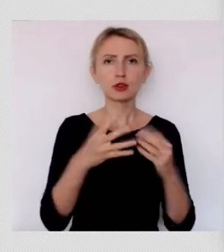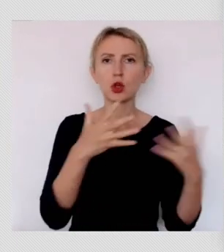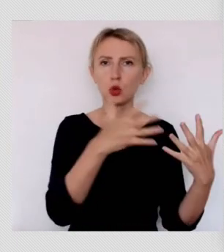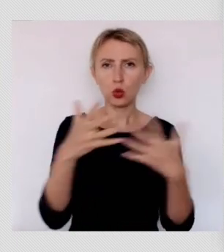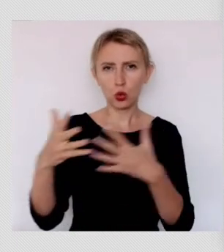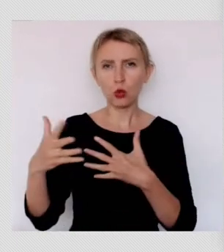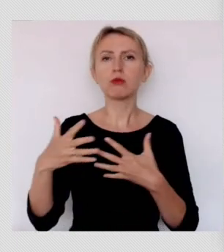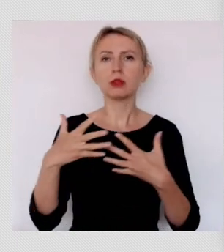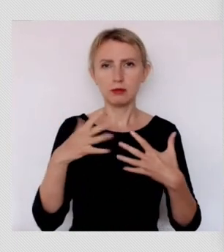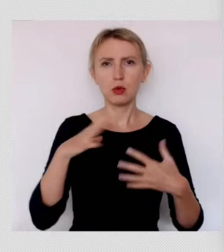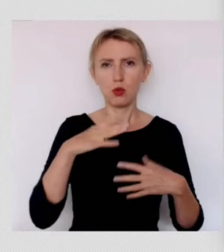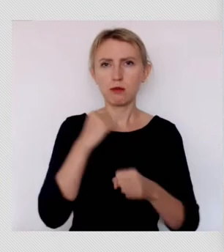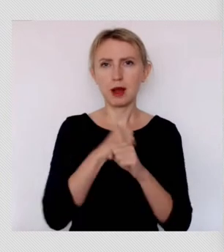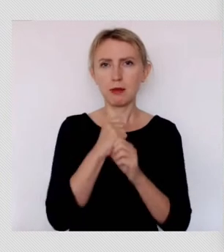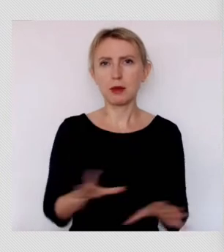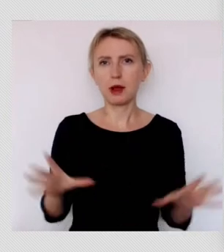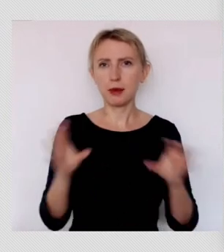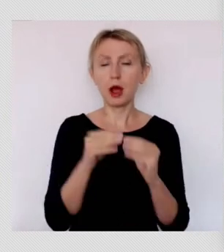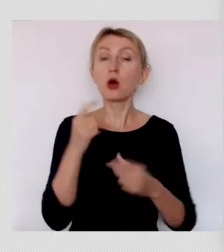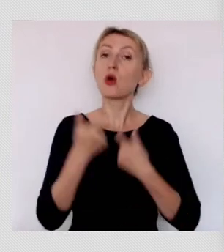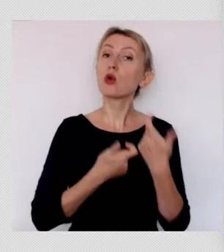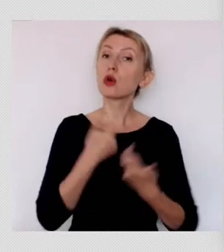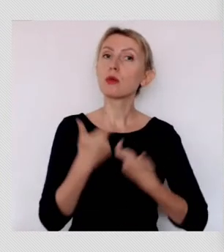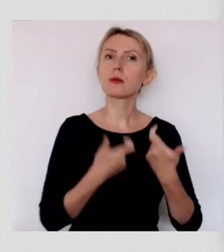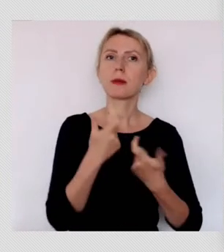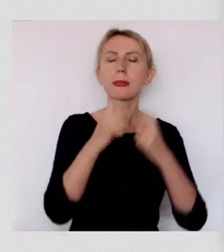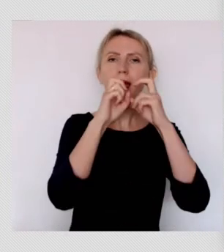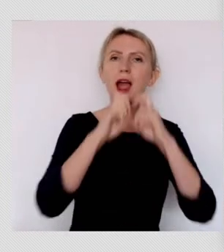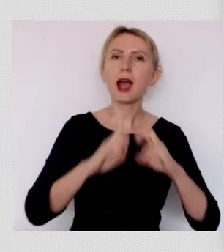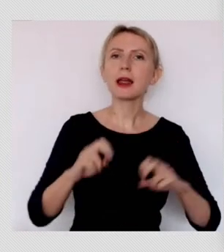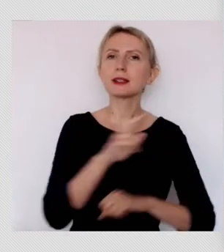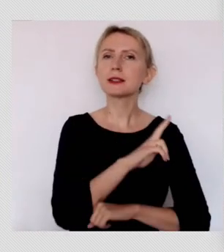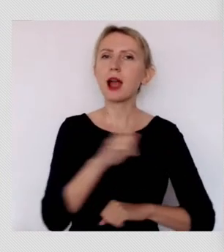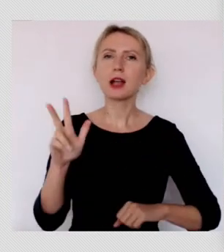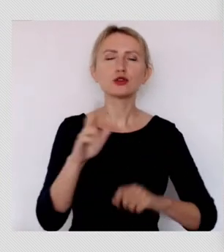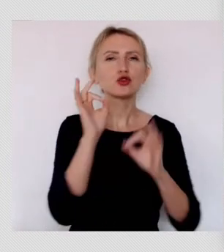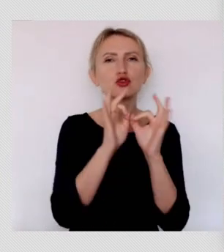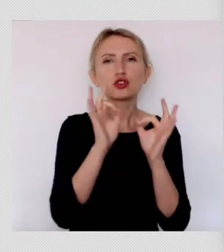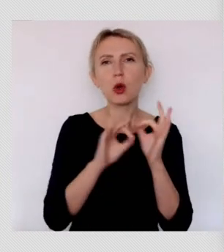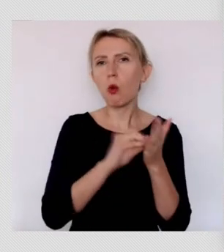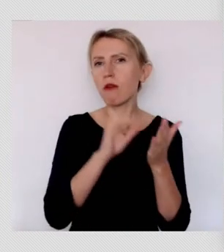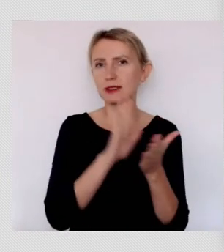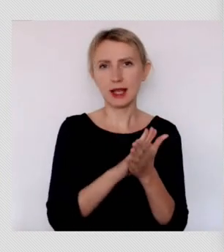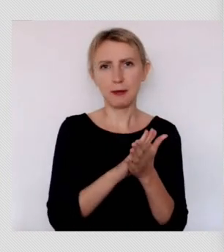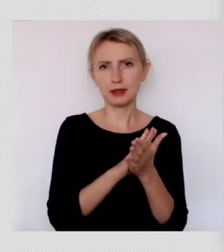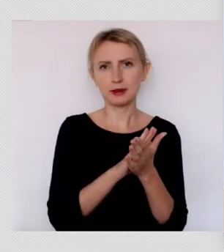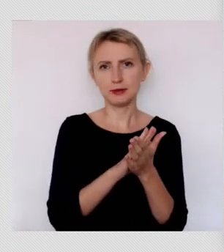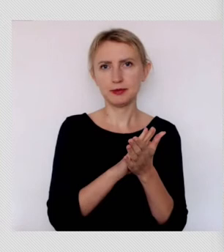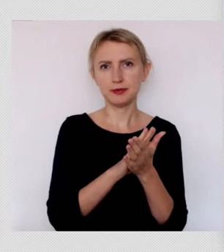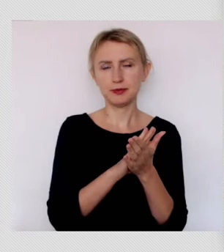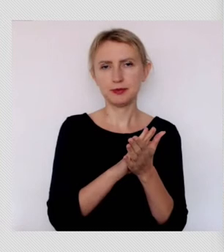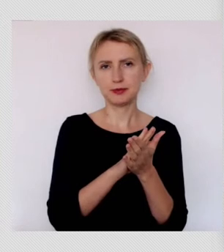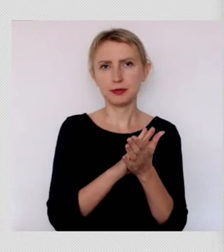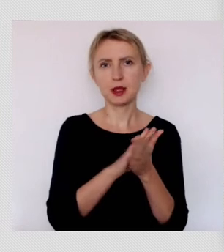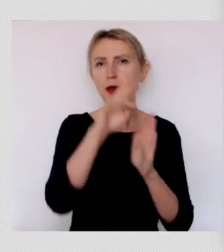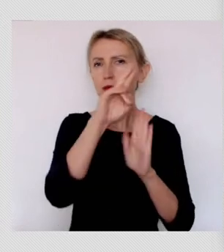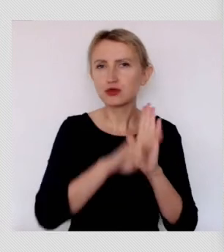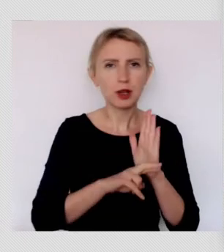parlamentarne, dokonując analizy każdego szczegółowego zapisu, każdego szczegółowego